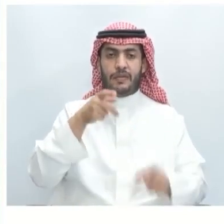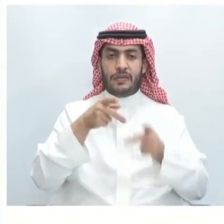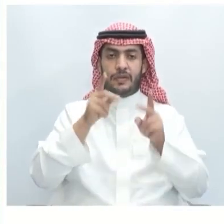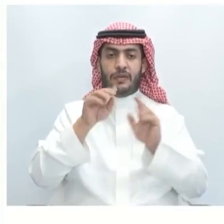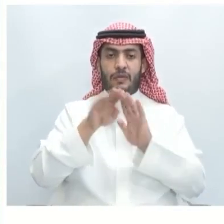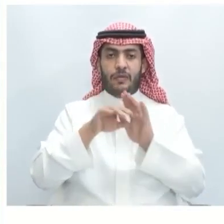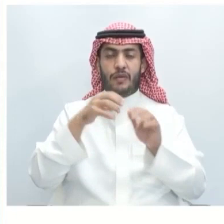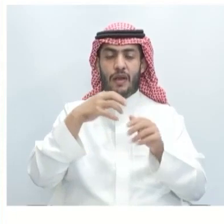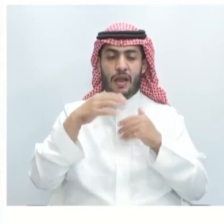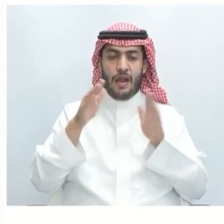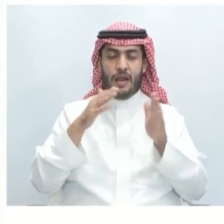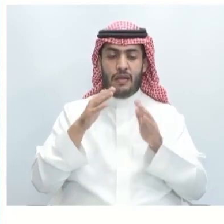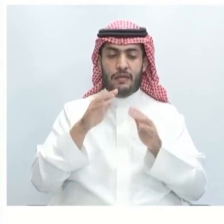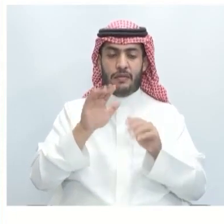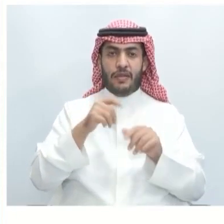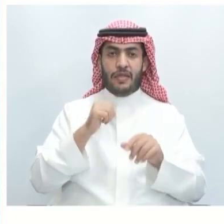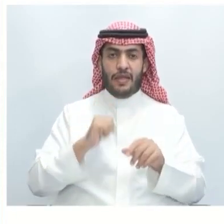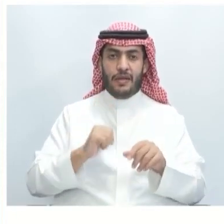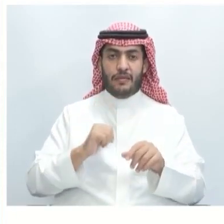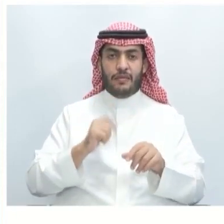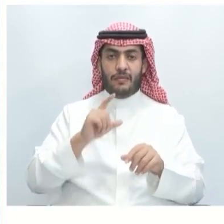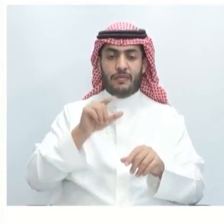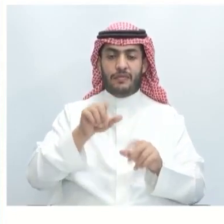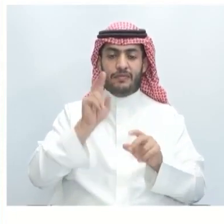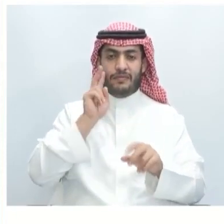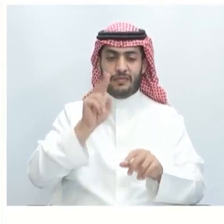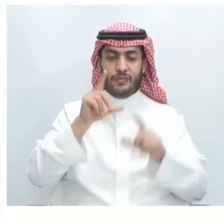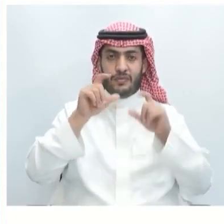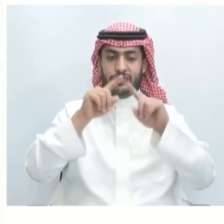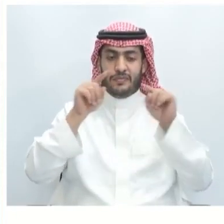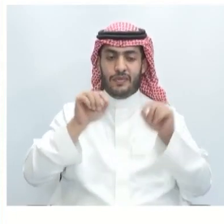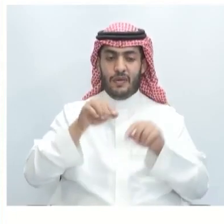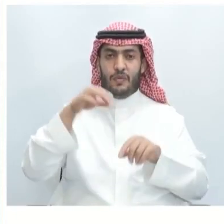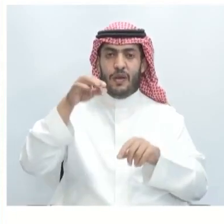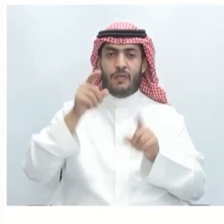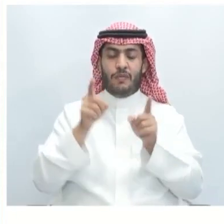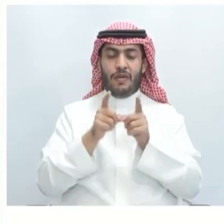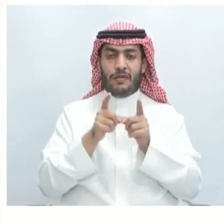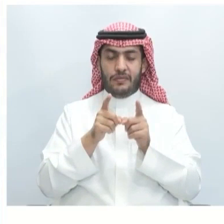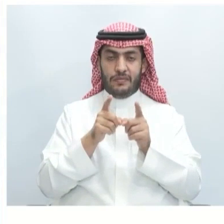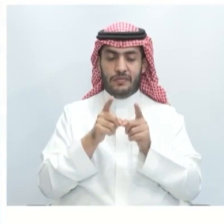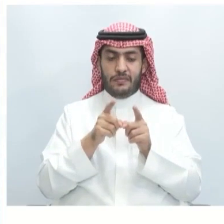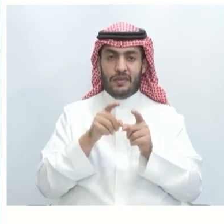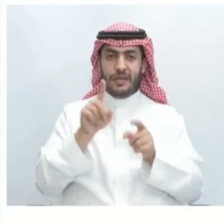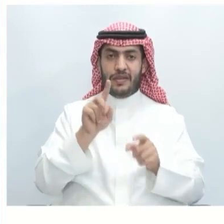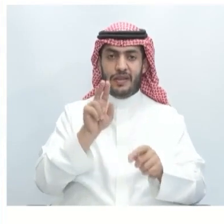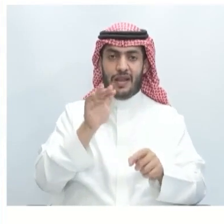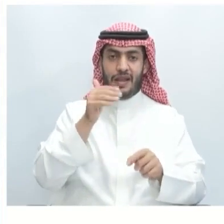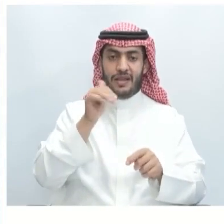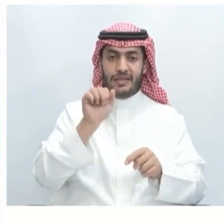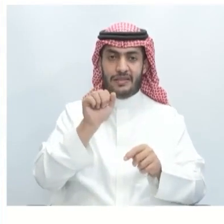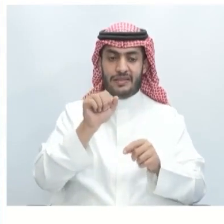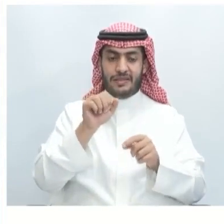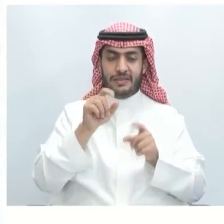ورقه مستقله كما يظهر لديك عزيزي الطالب في الصوره يظهر لديك هذه ورقه الملخص تلخيص السيناريو وضح